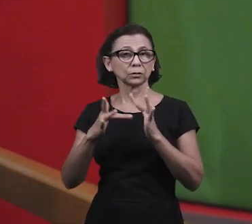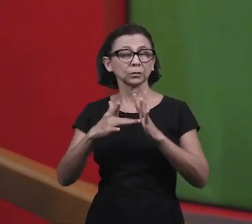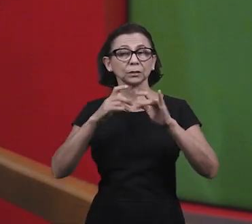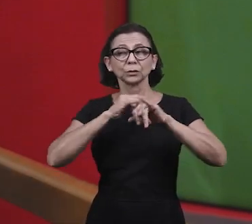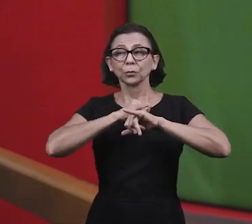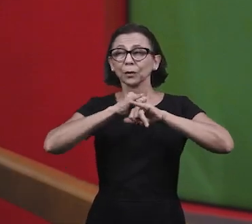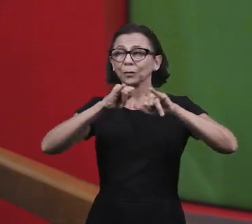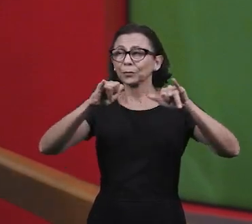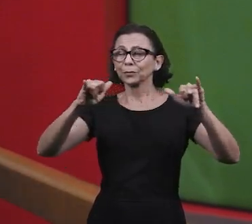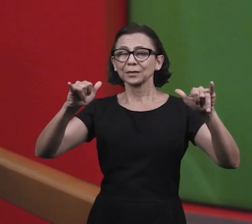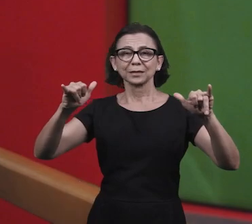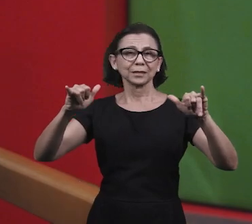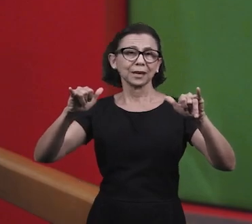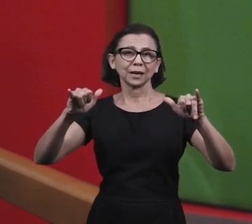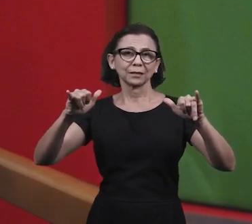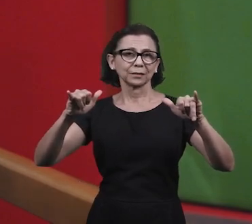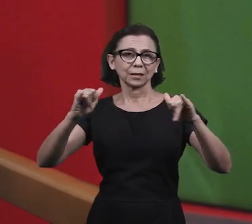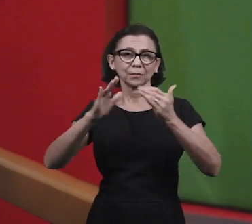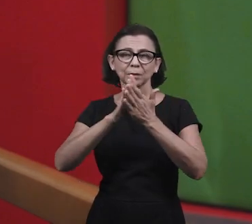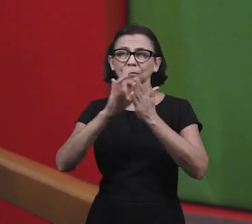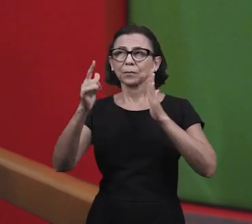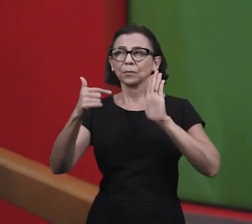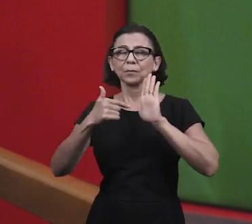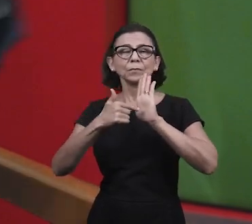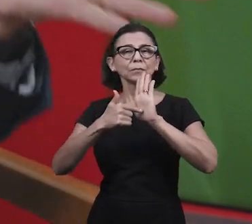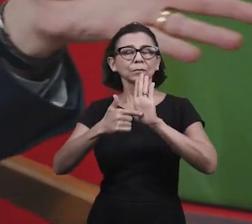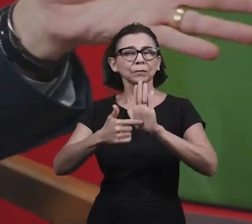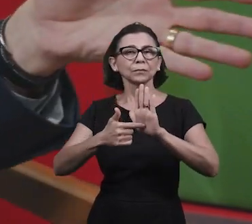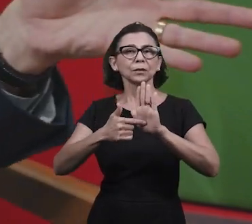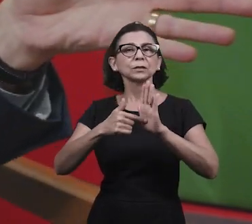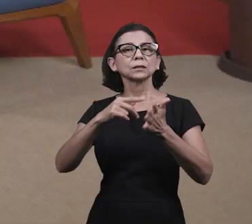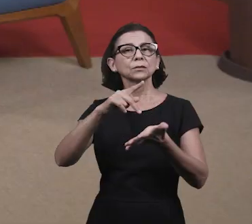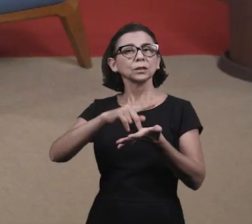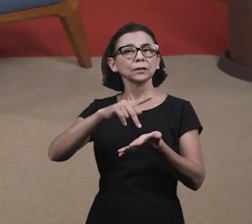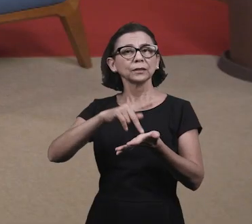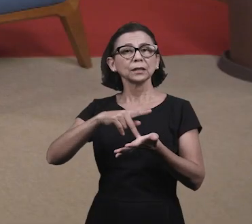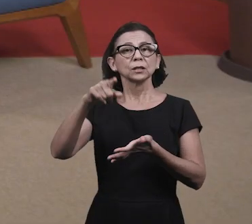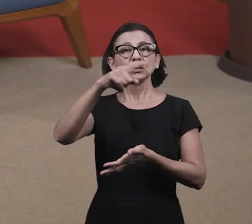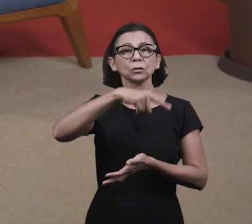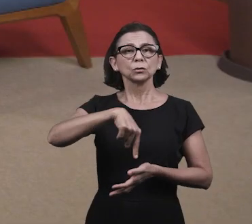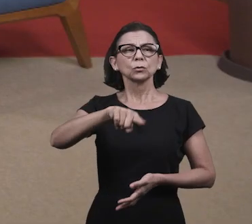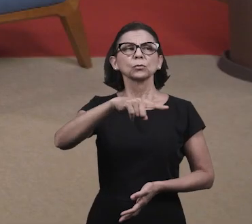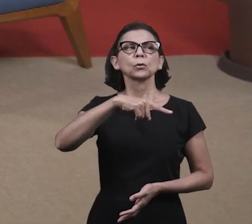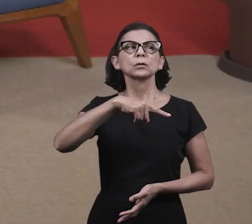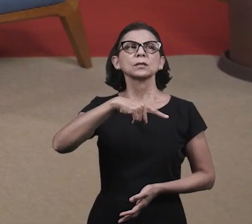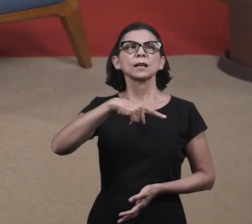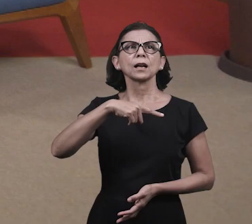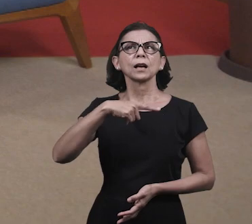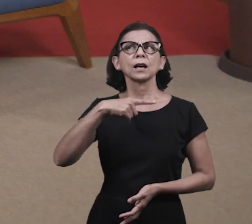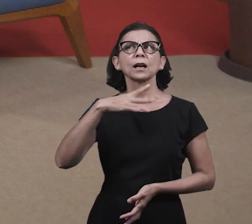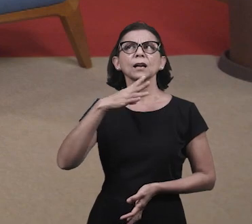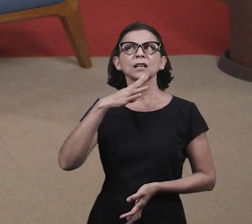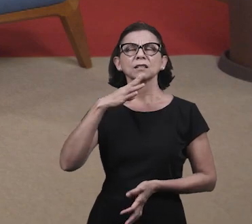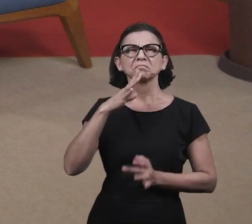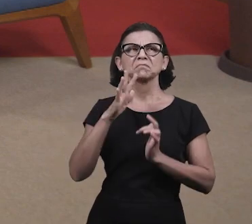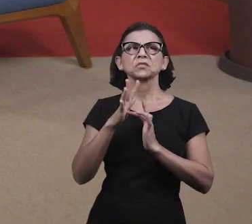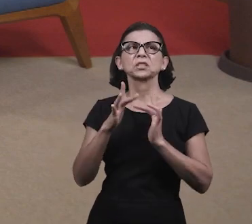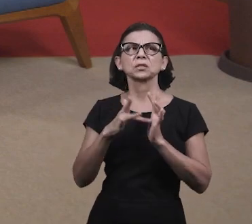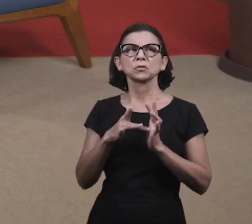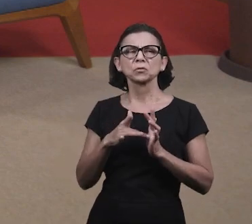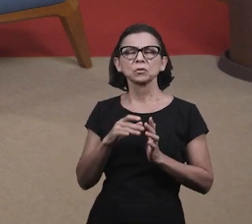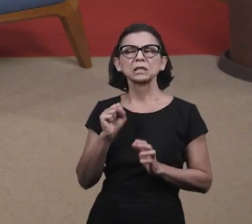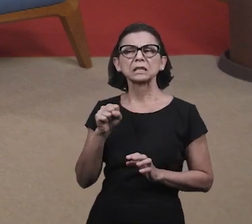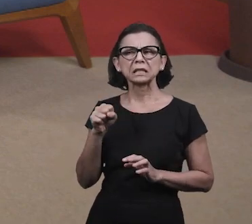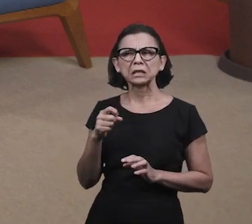Saint-Esprit sont annoncées. Tout le monde, il sait, il a déjà entendu parler de Jésus.